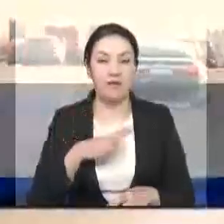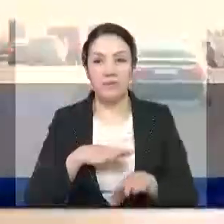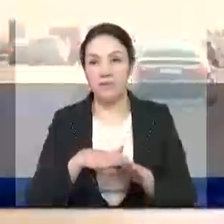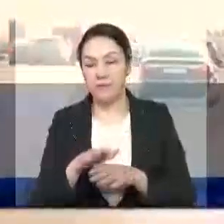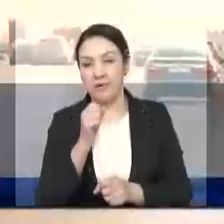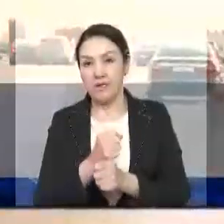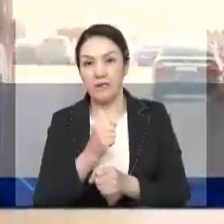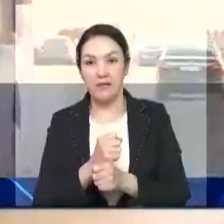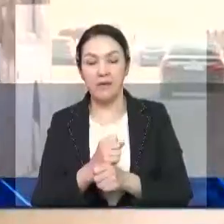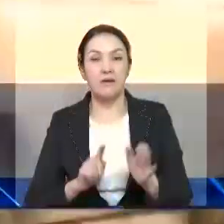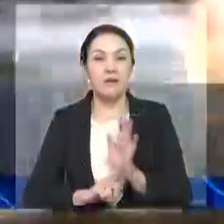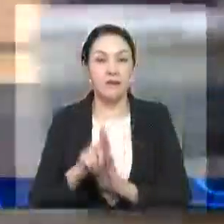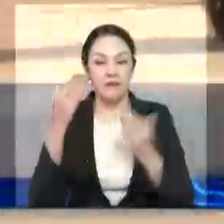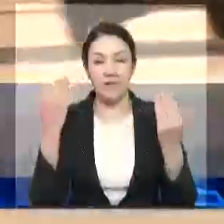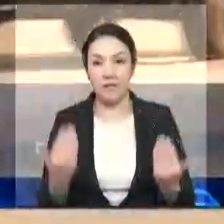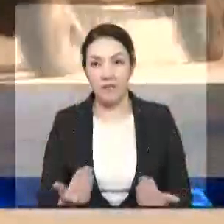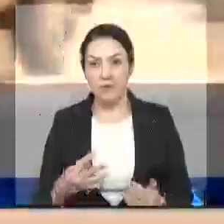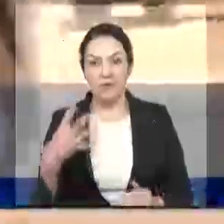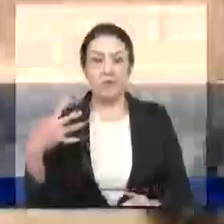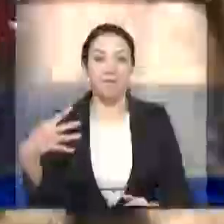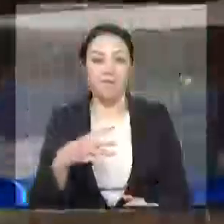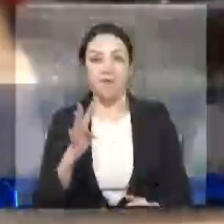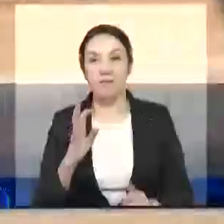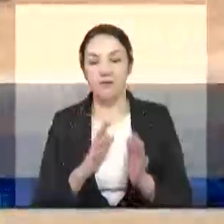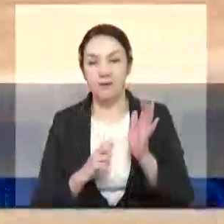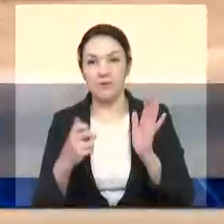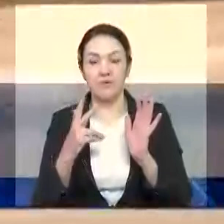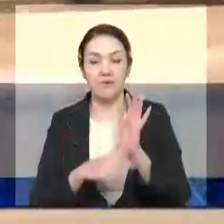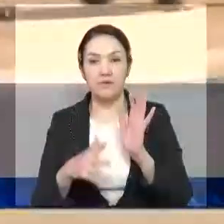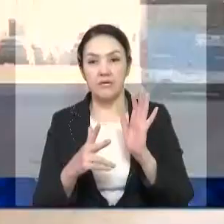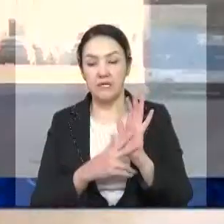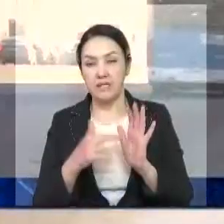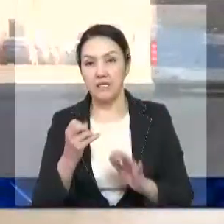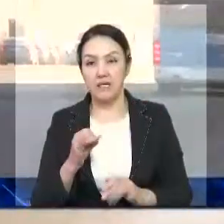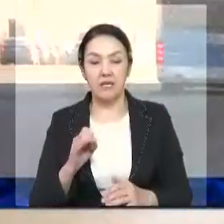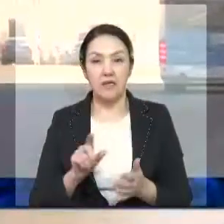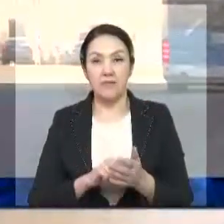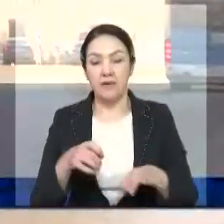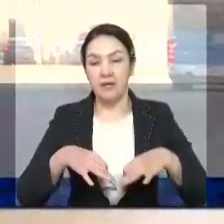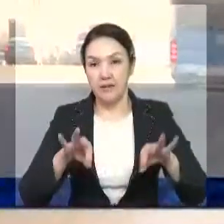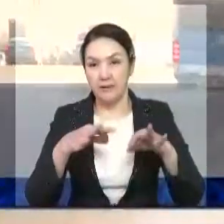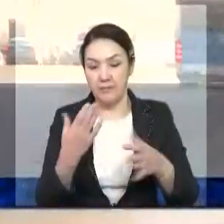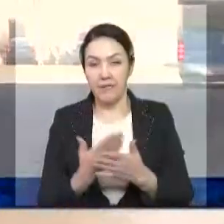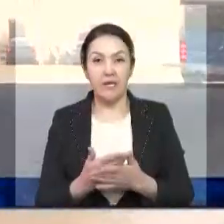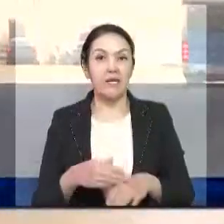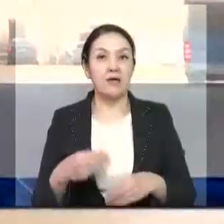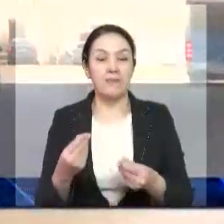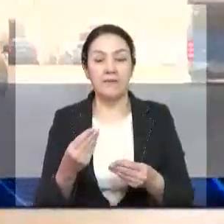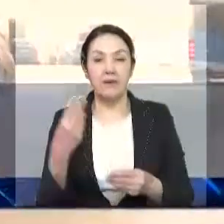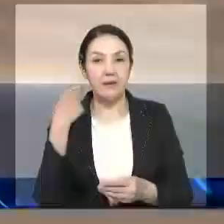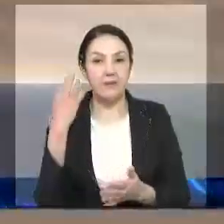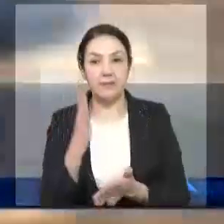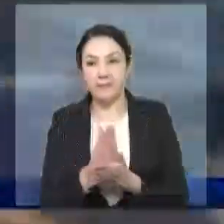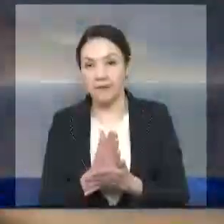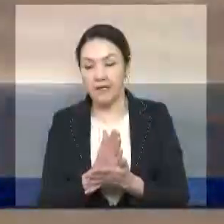бойынша жұмысты бастады. Бүгінде 4998 салық төлеуші бойынша автокөлік құралдарына салық қарыздары